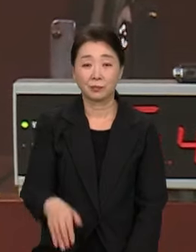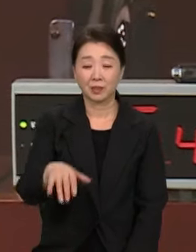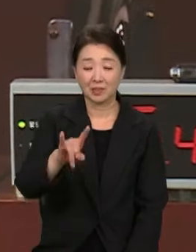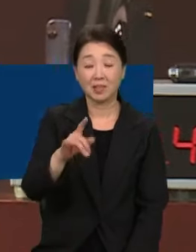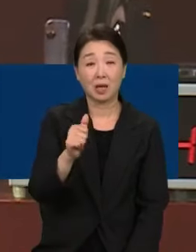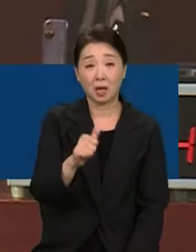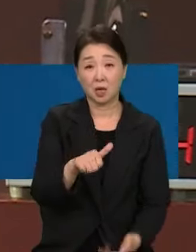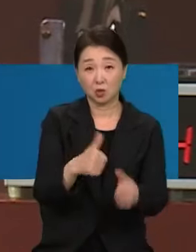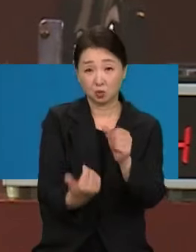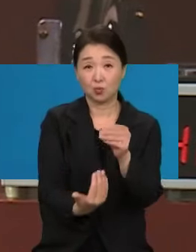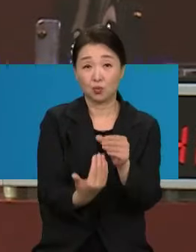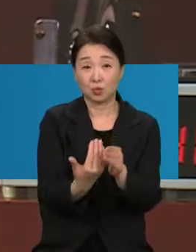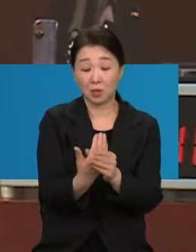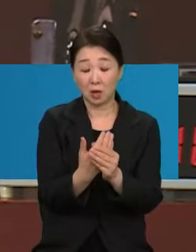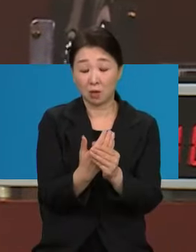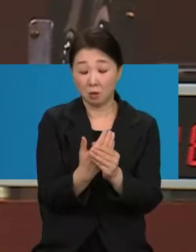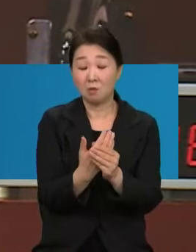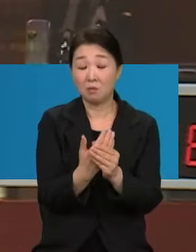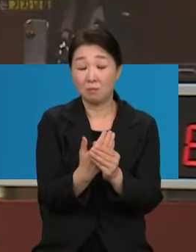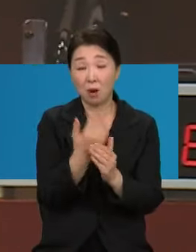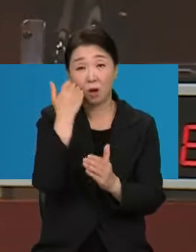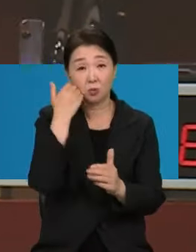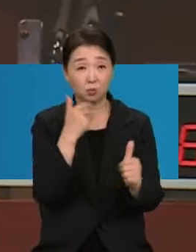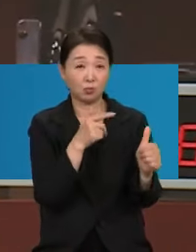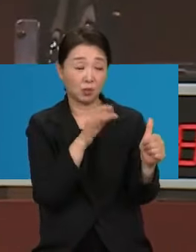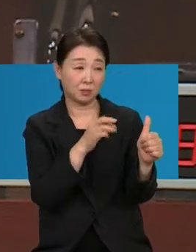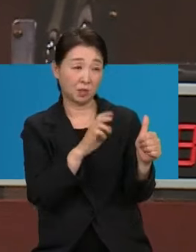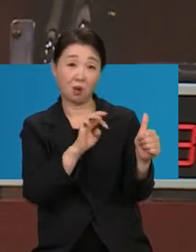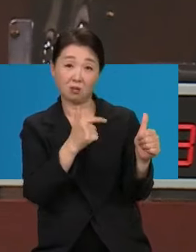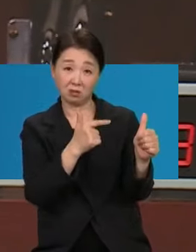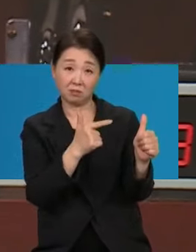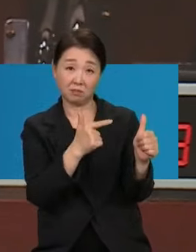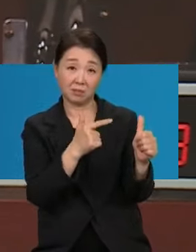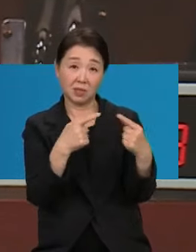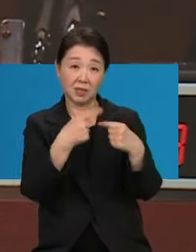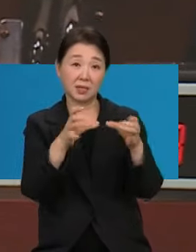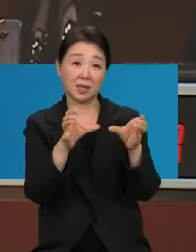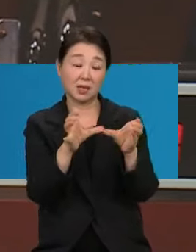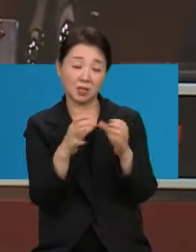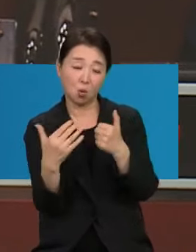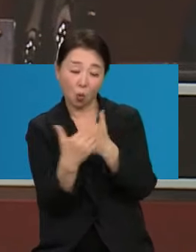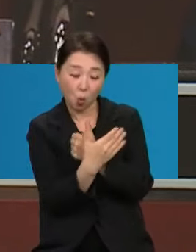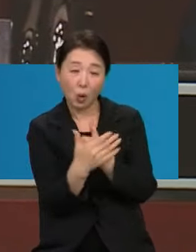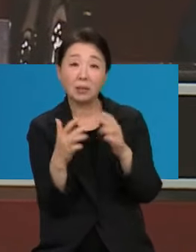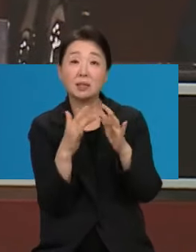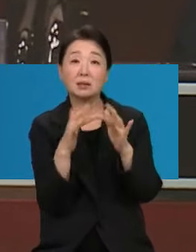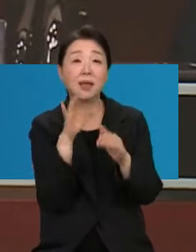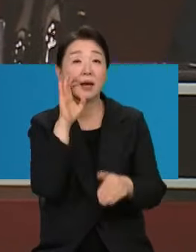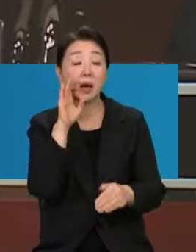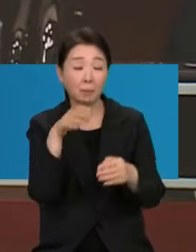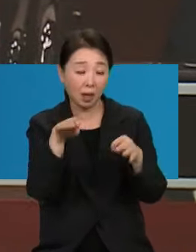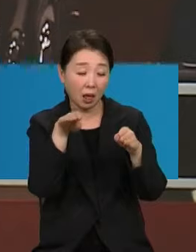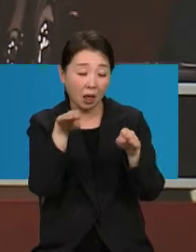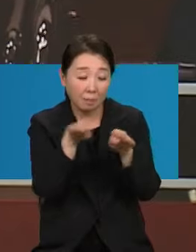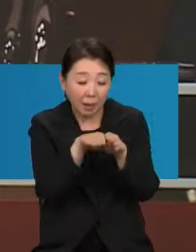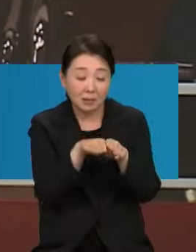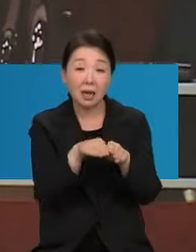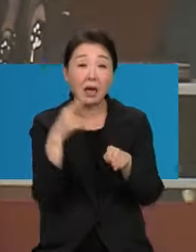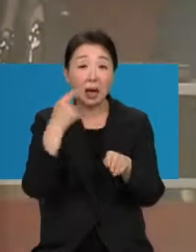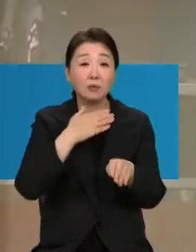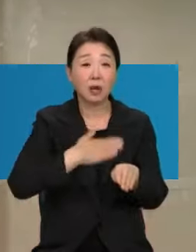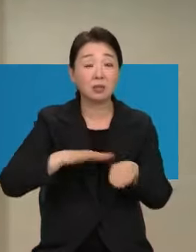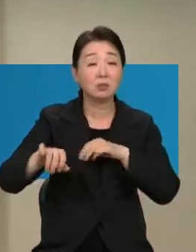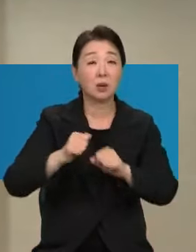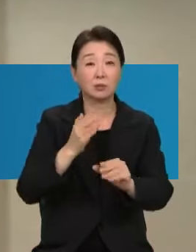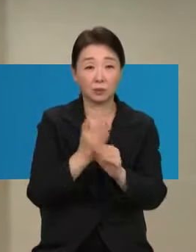최상병 사건의 핵심 인물인 임성근 전 해병대 1사단장을 옹호하는 인터넷 카페. 폐쇄된 줄 알았는데 여전히 활동